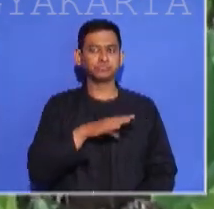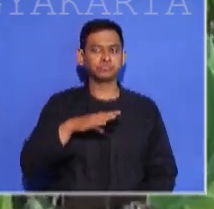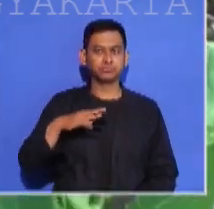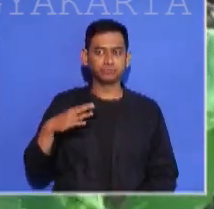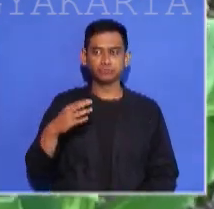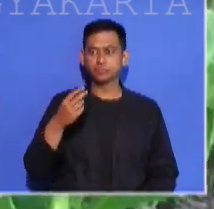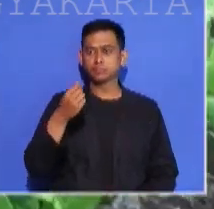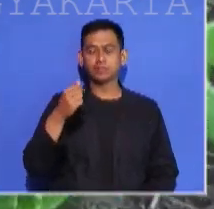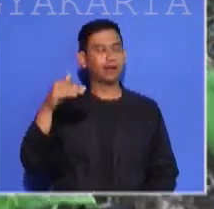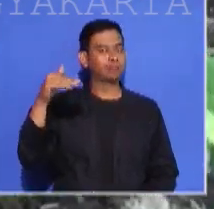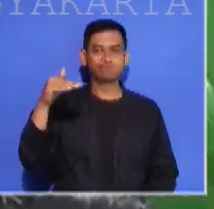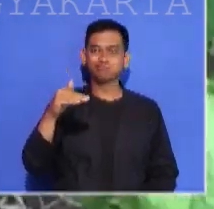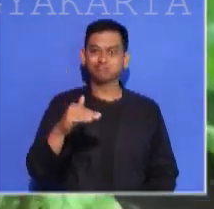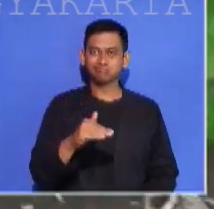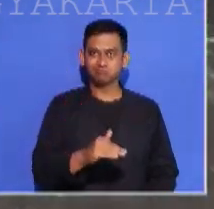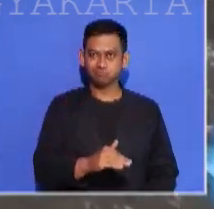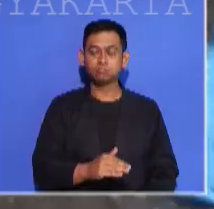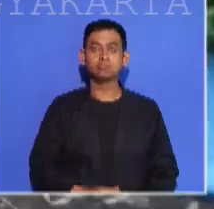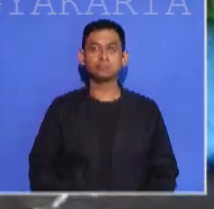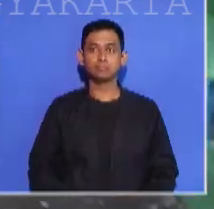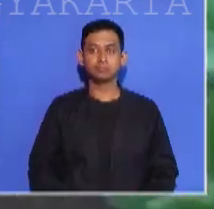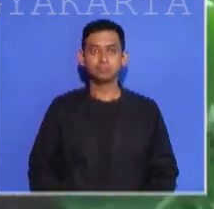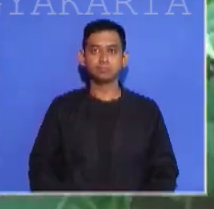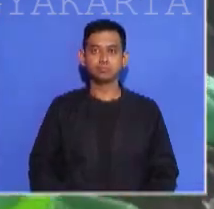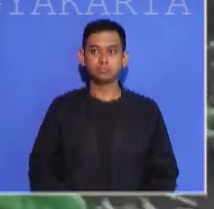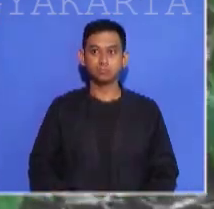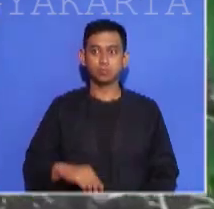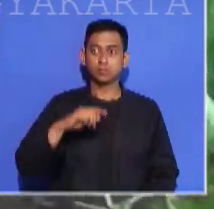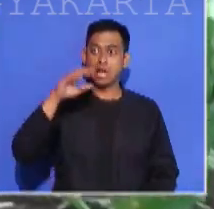jaengiki Gayan Jawa